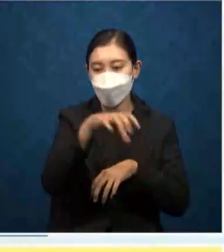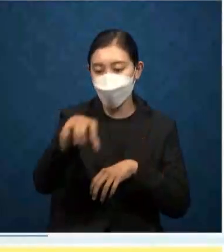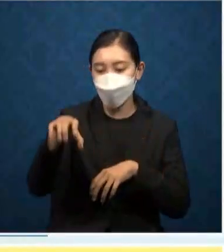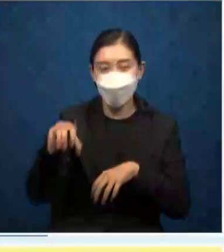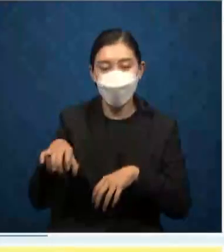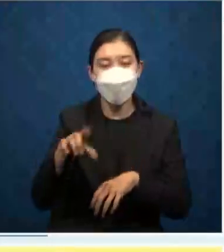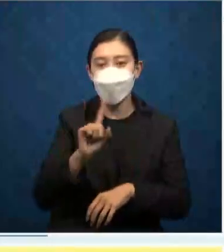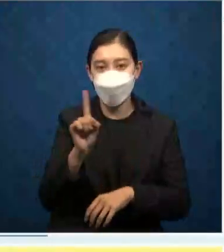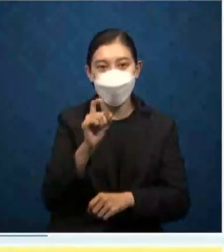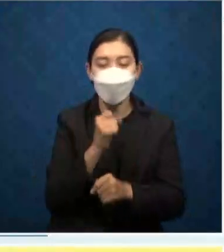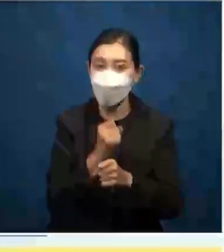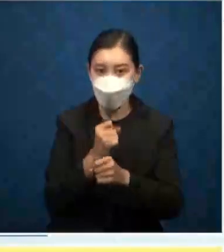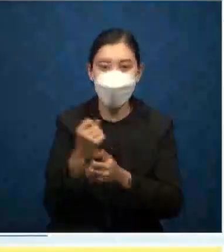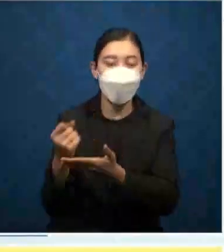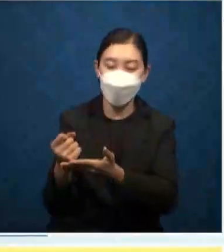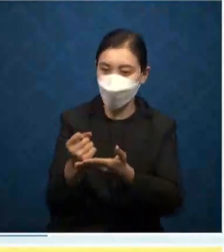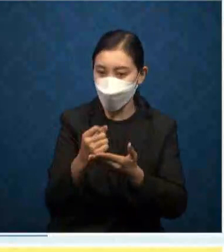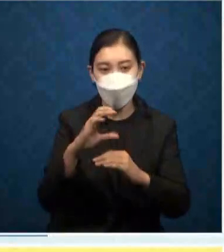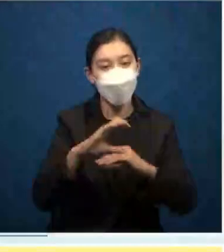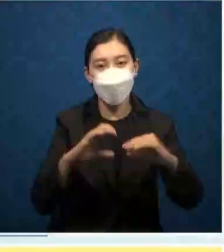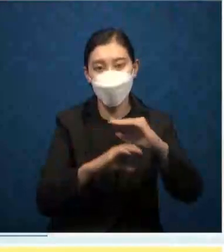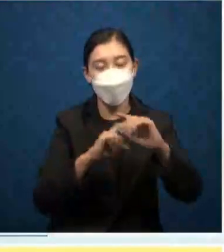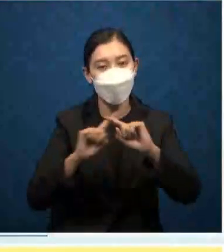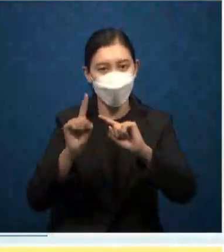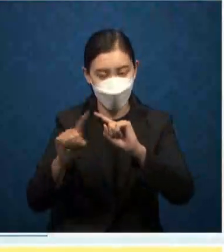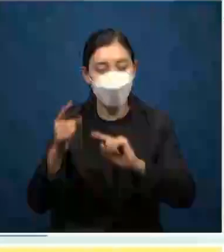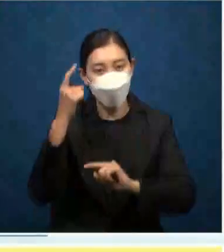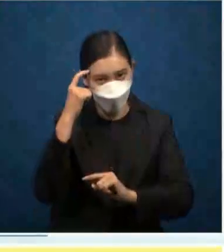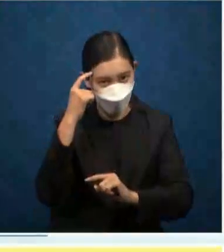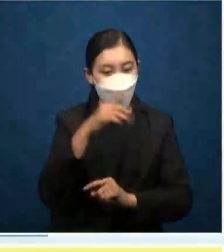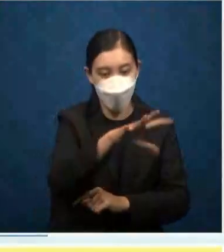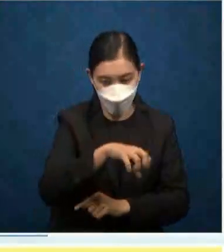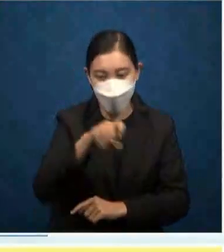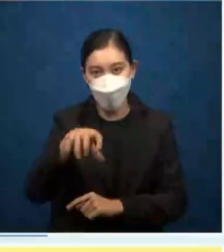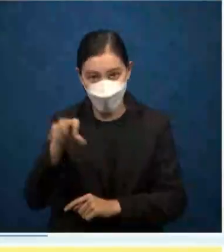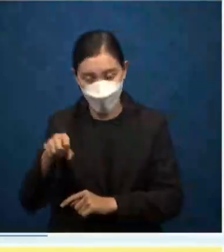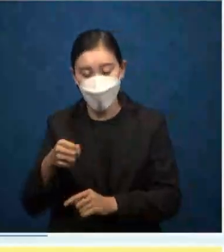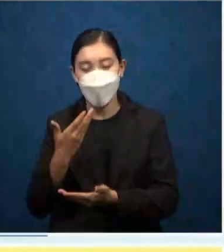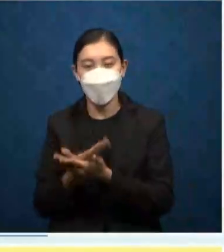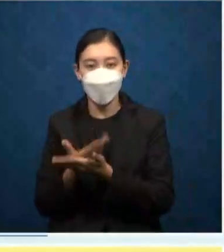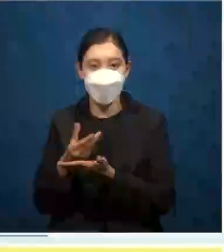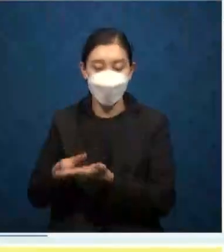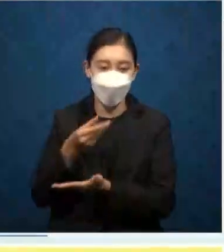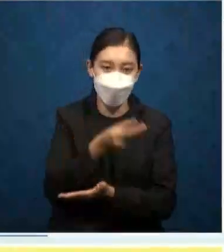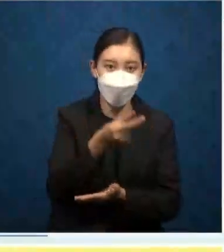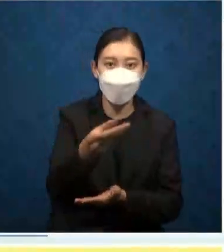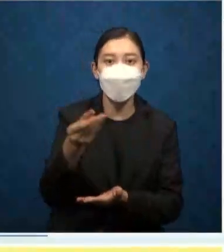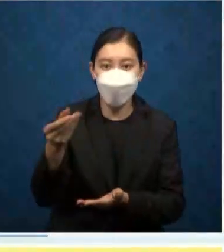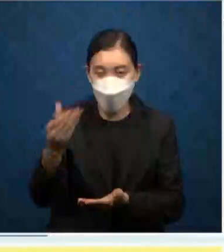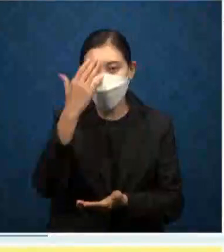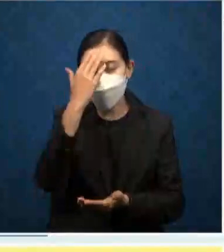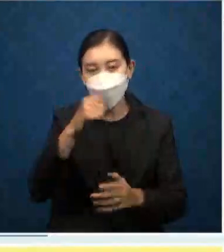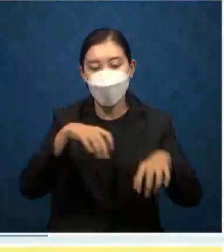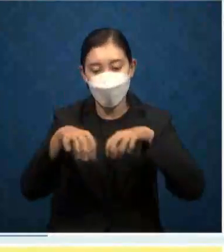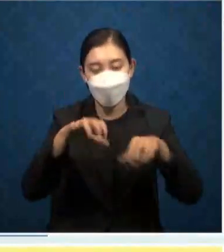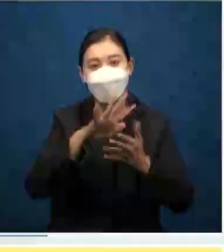านองค์กรภาคีอื่นที่อยู่นอกพรบงบประมาณแล้วหาทางจัดระบบการบูรณาการกันอย่างแท้จริงจะส